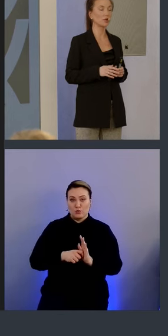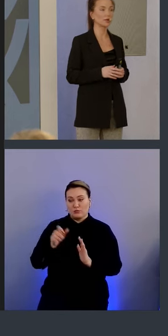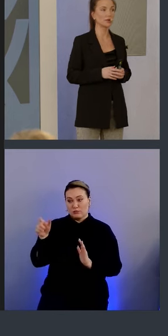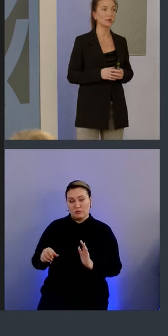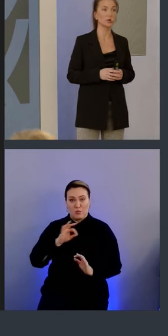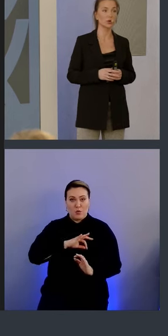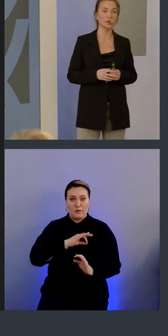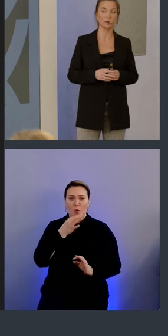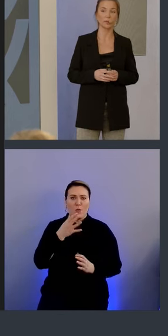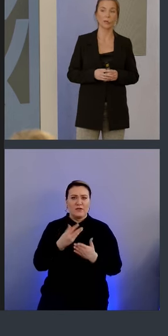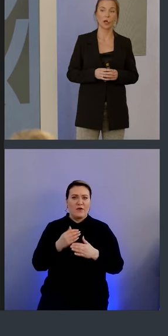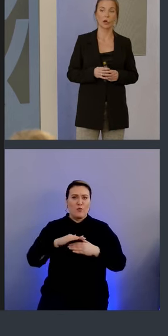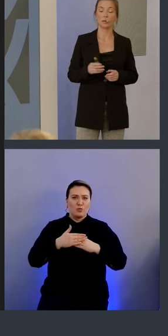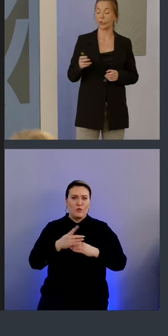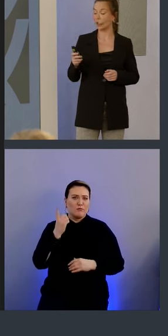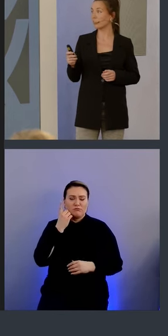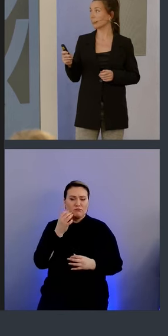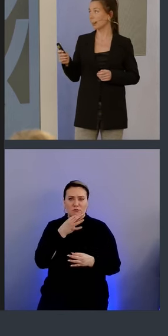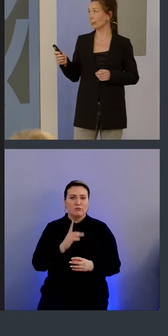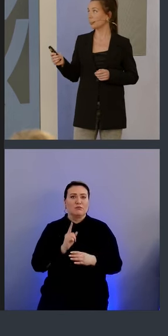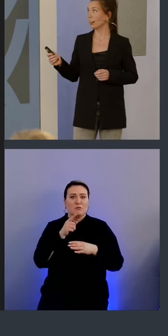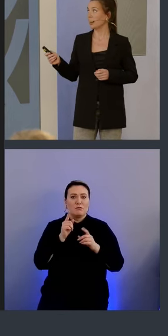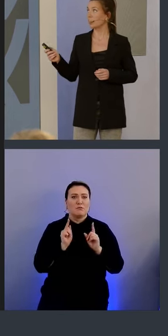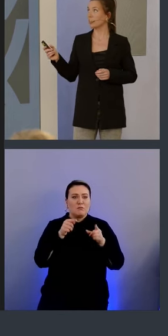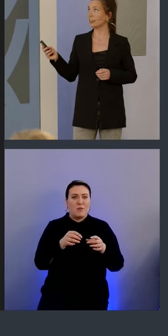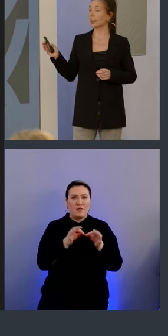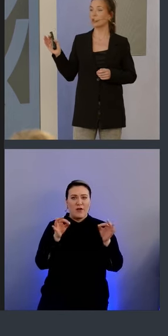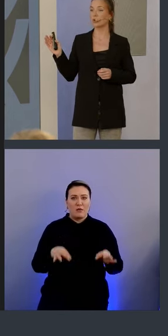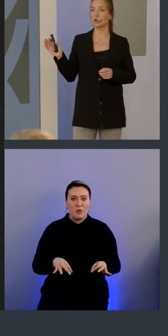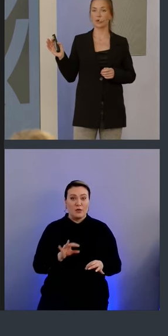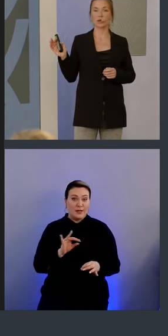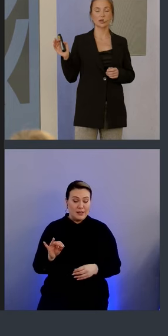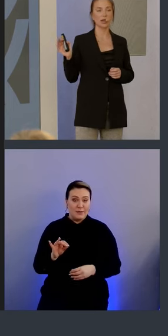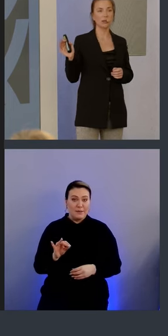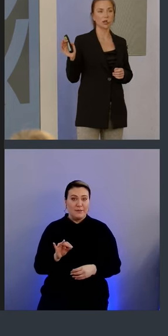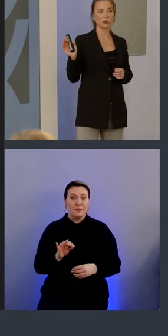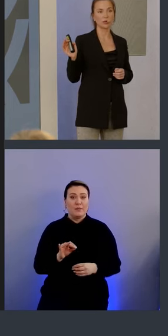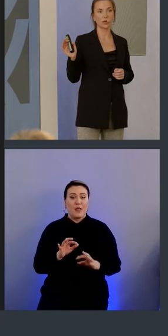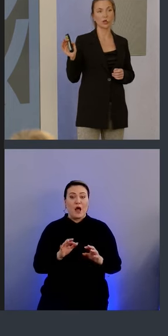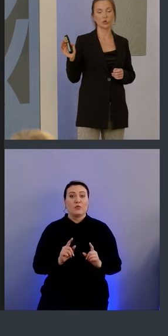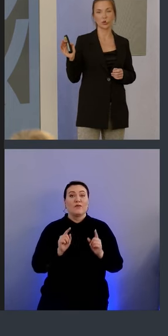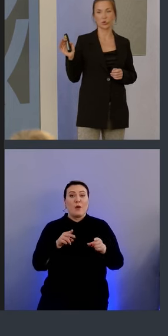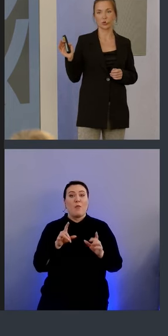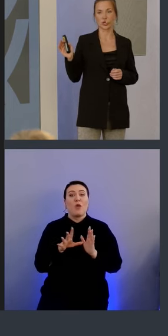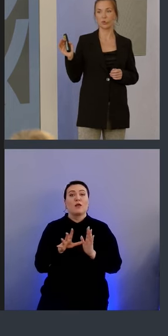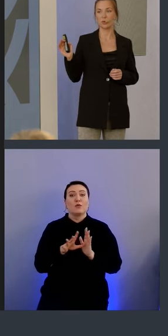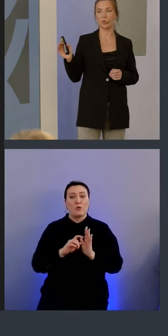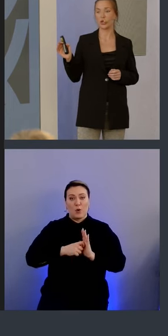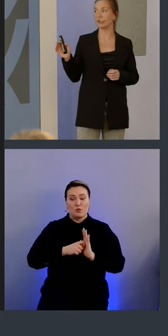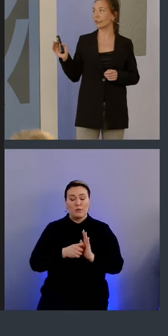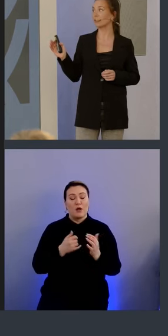с любого своего устройства попадает в аккаунт. И, собственно, аутентификация именно по электронным